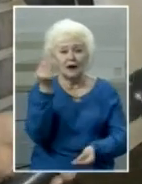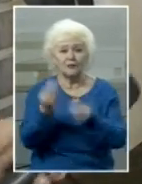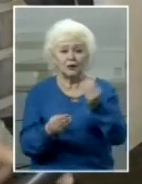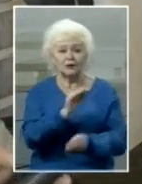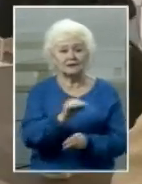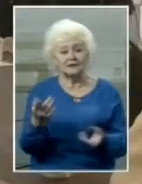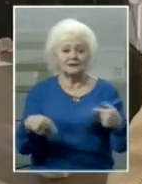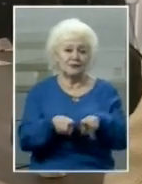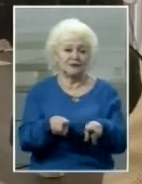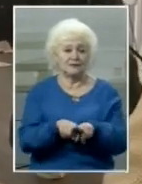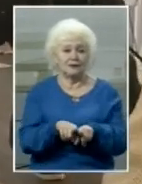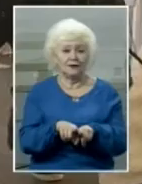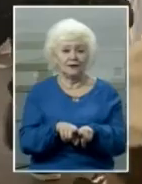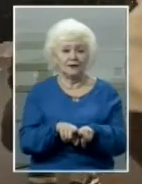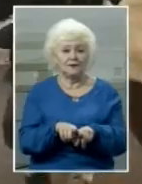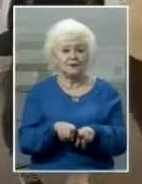детьми, ну такое.